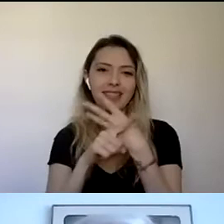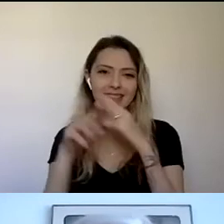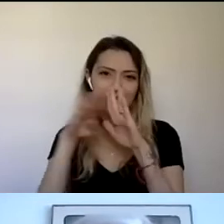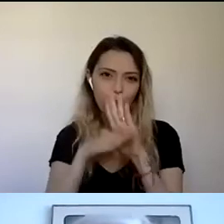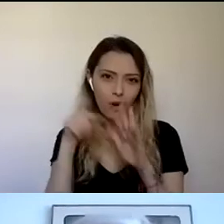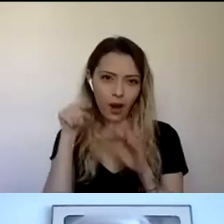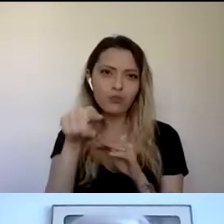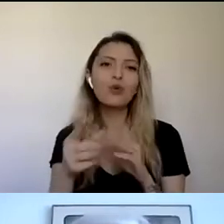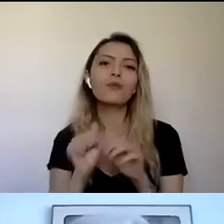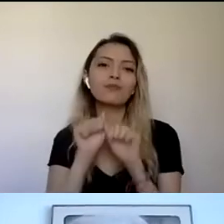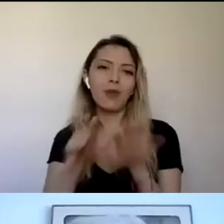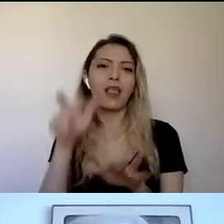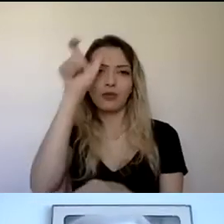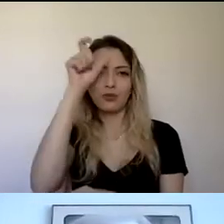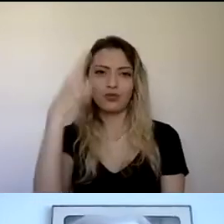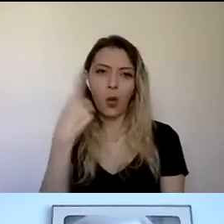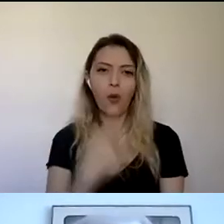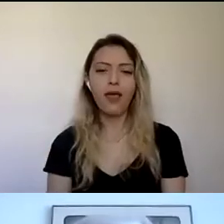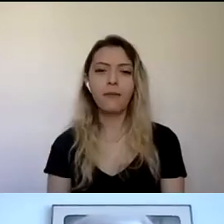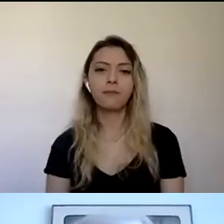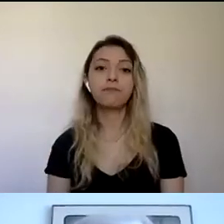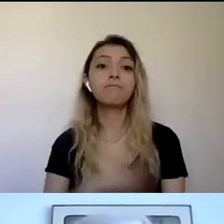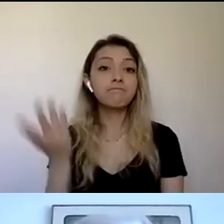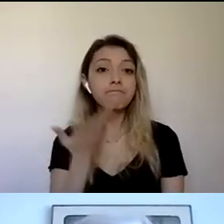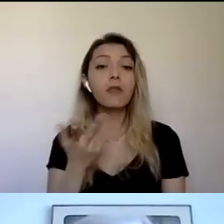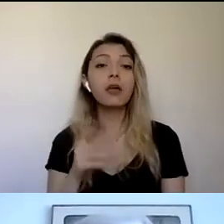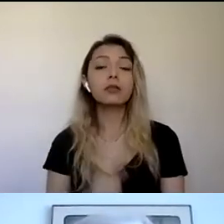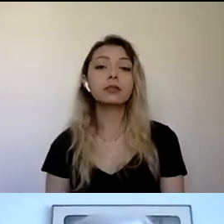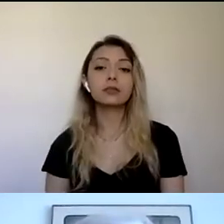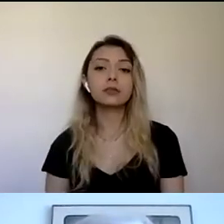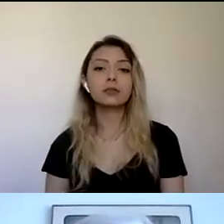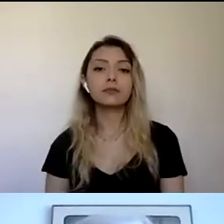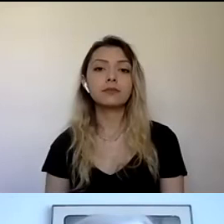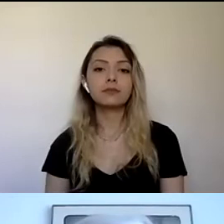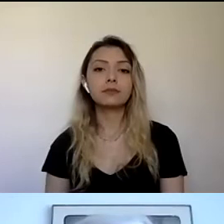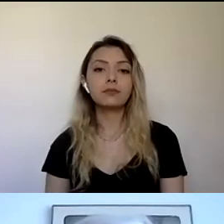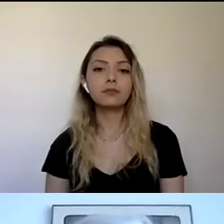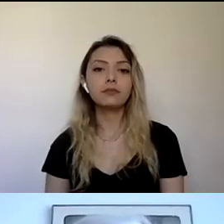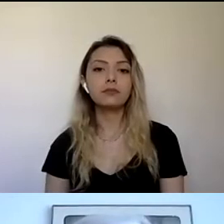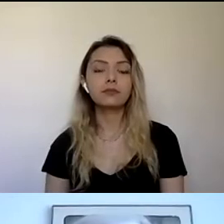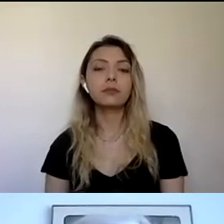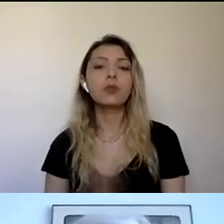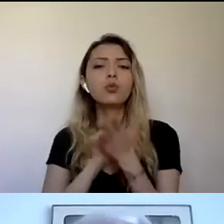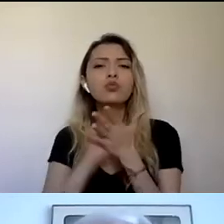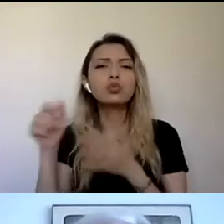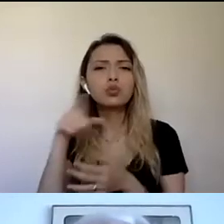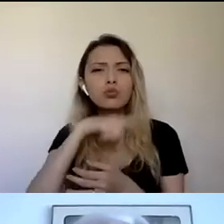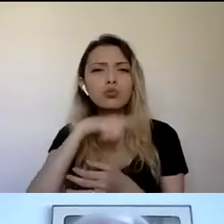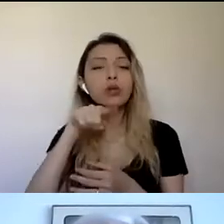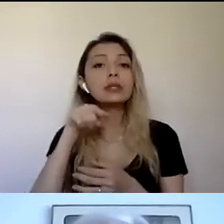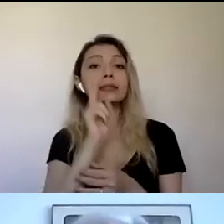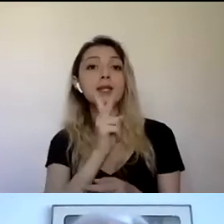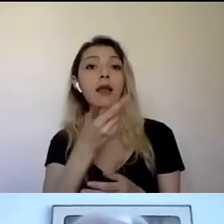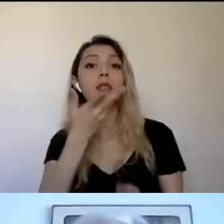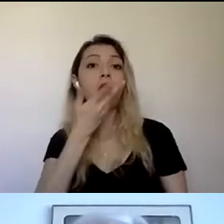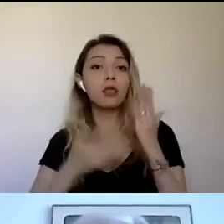zaten. Evet. Hatta Adem, bütün bu indikatörler ve senin bahsettiklerinle ilgili Etkiniz'in